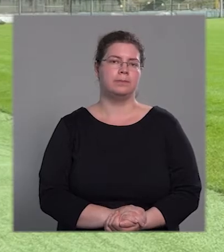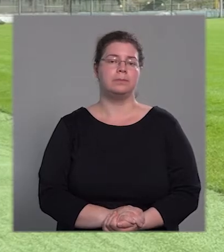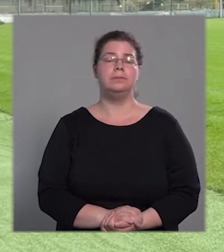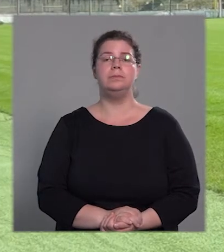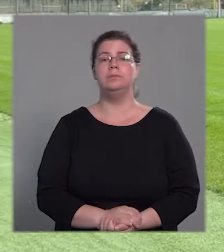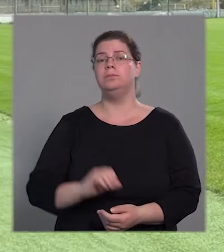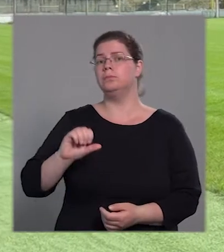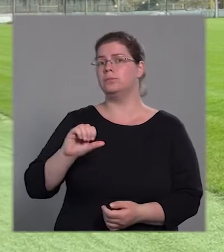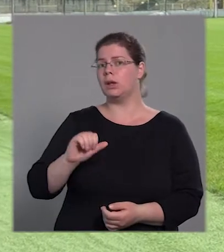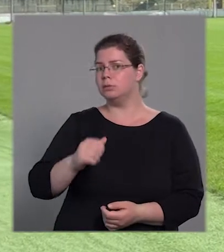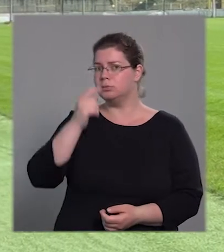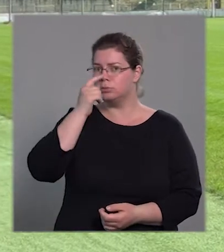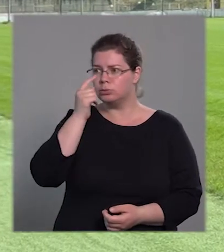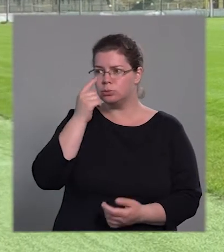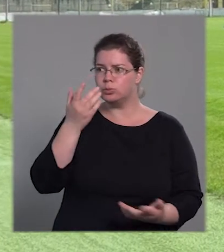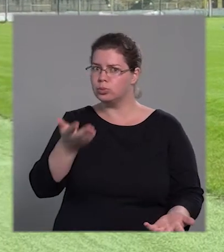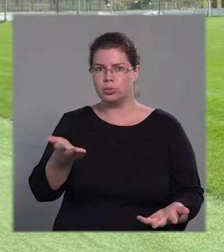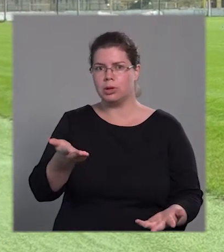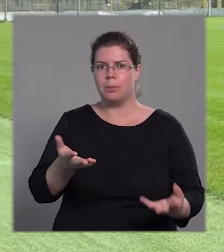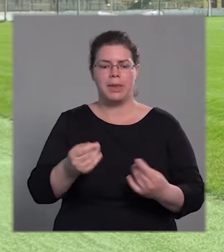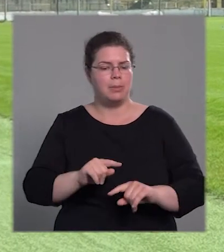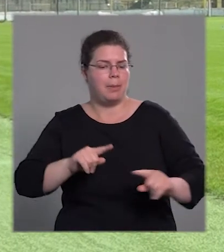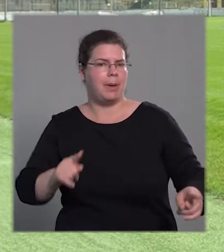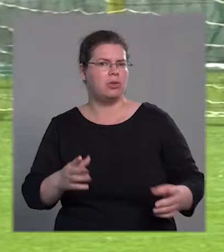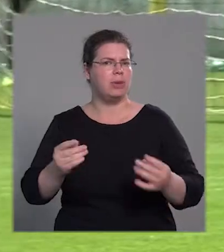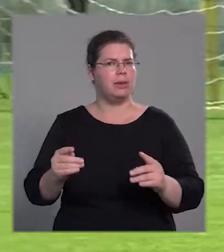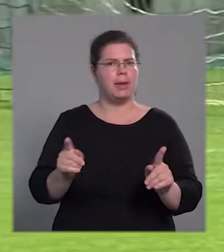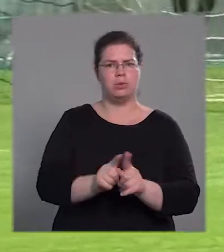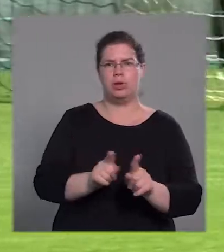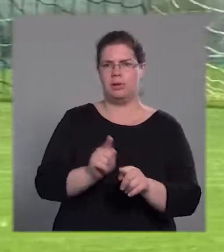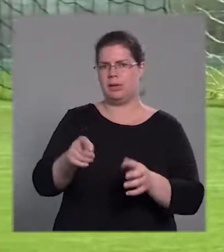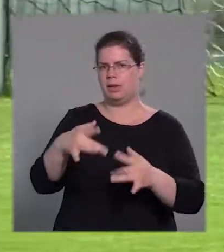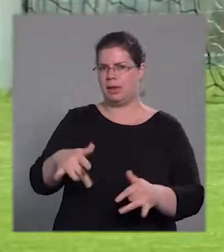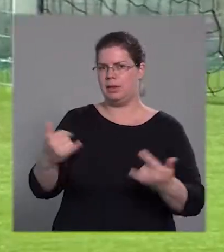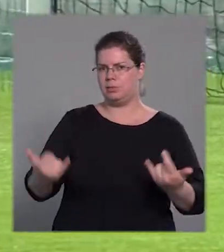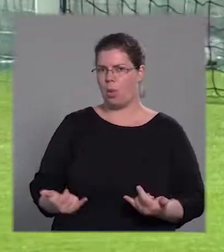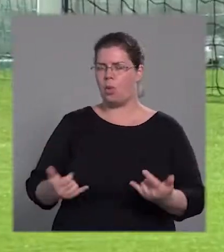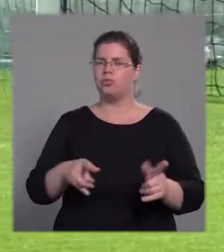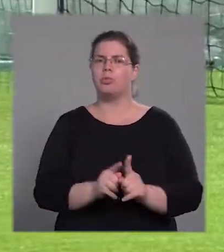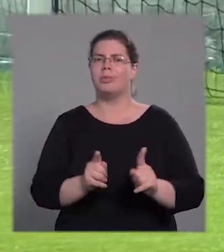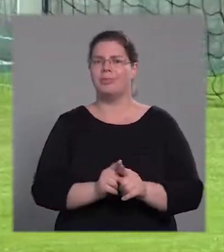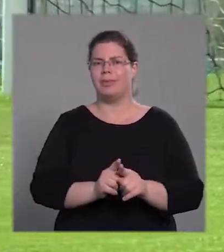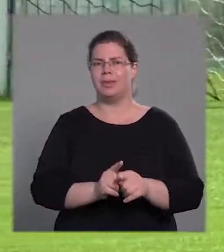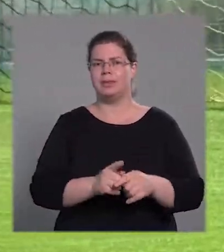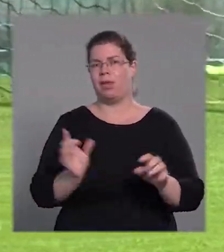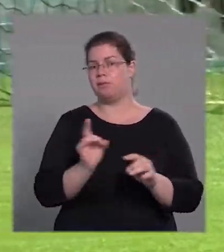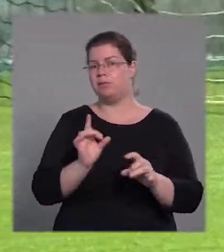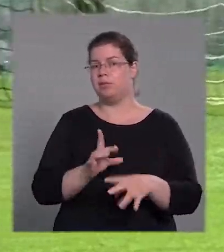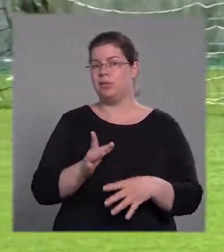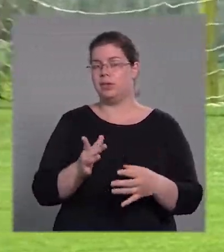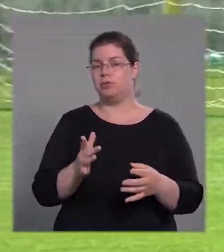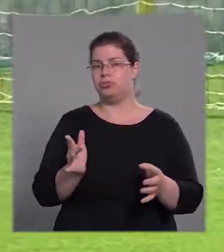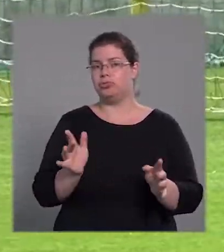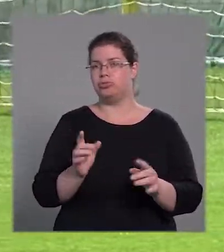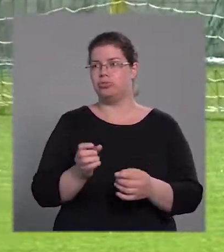Előtt a június, mennyiben más és mennyiben ugyanaz ez a helyzet most, mint a vírusjárvány kihirdetése